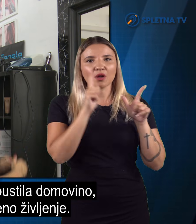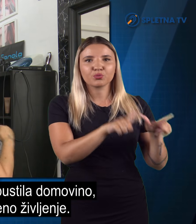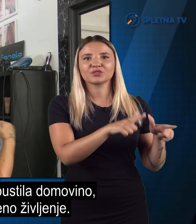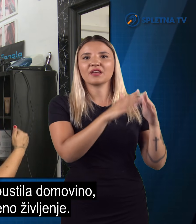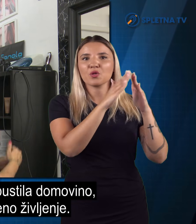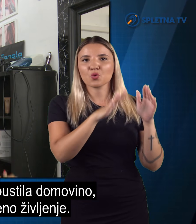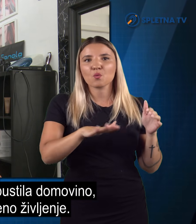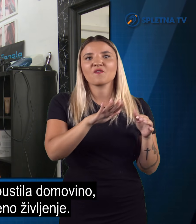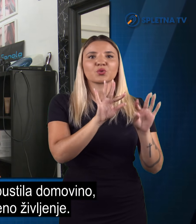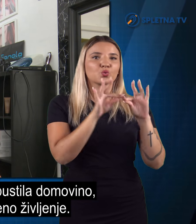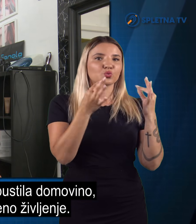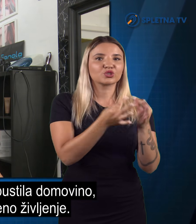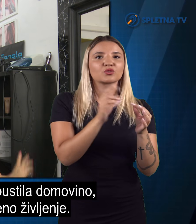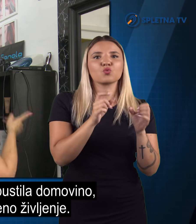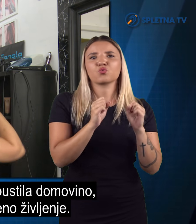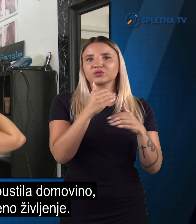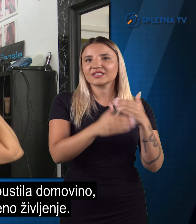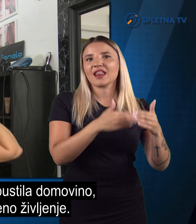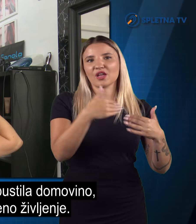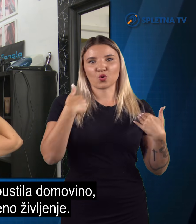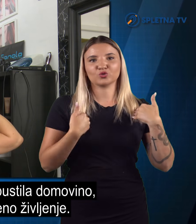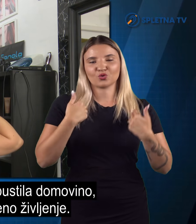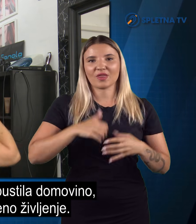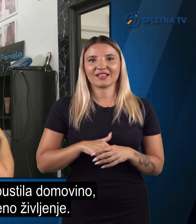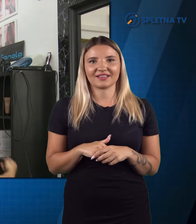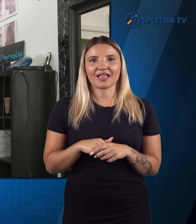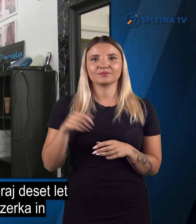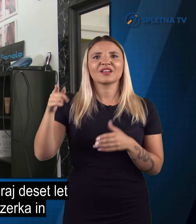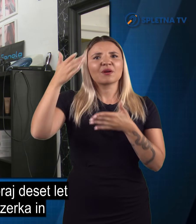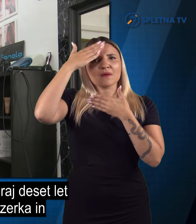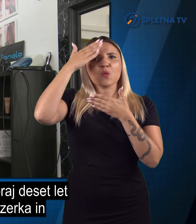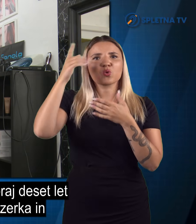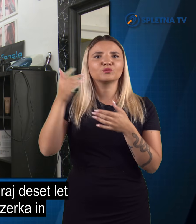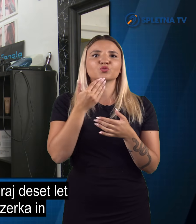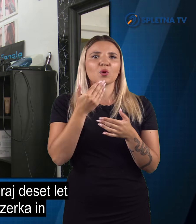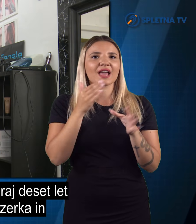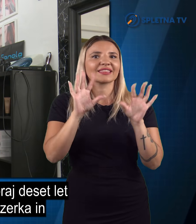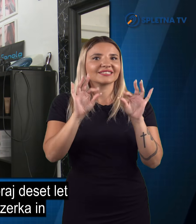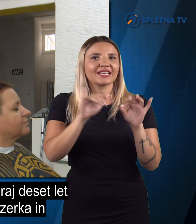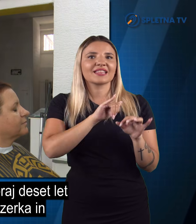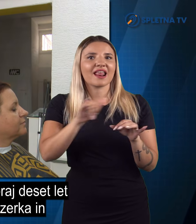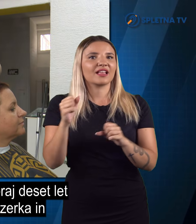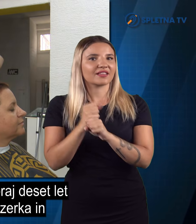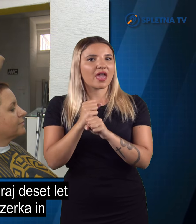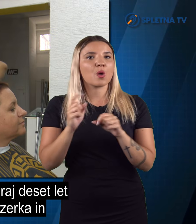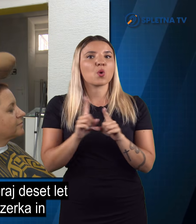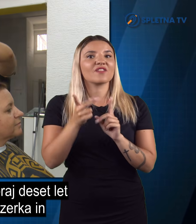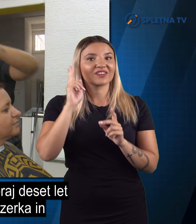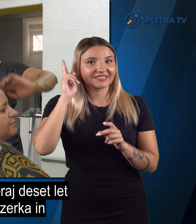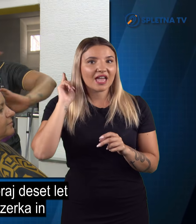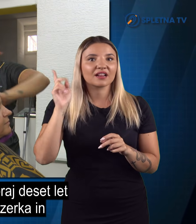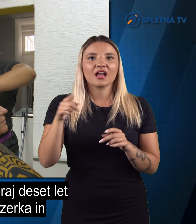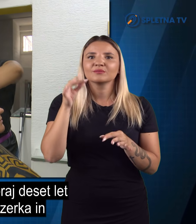domovino, družino in ustaljeno življenje. V Maroku je skoraj 10 let delala kot frizerka in